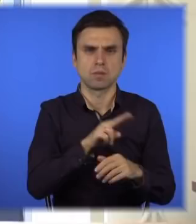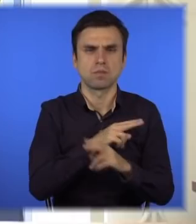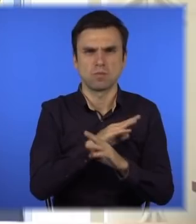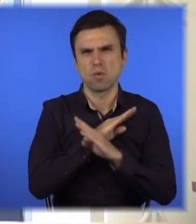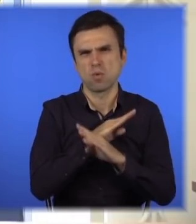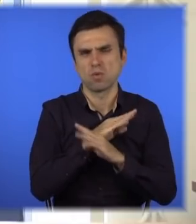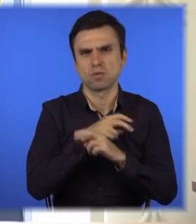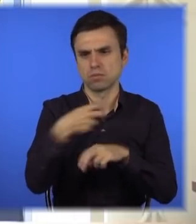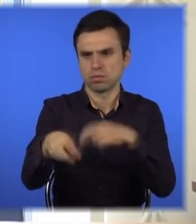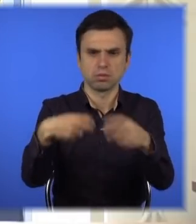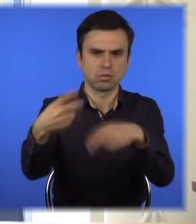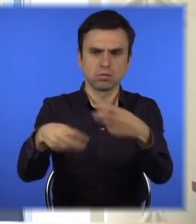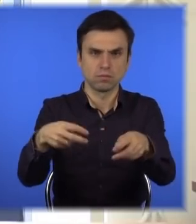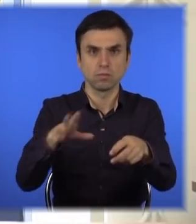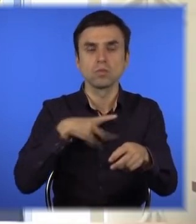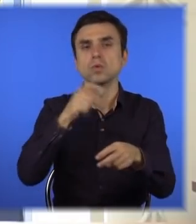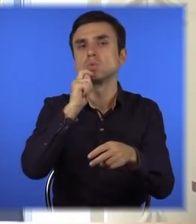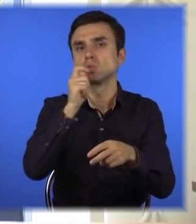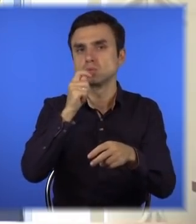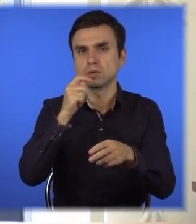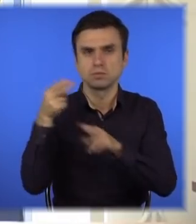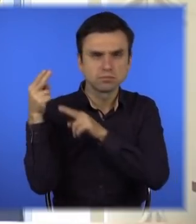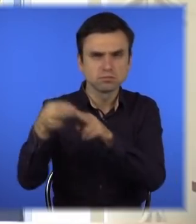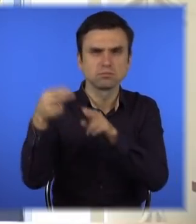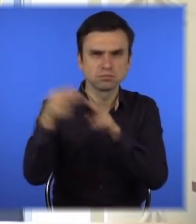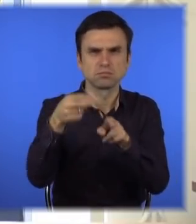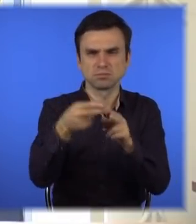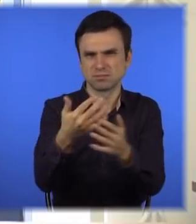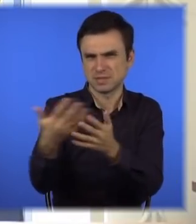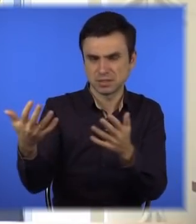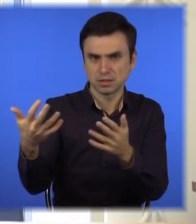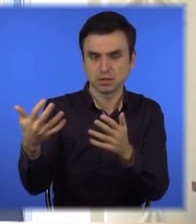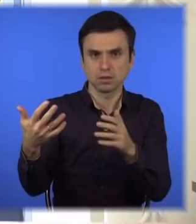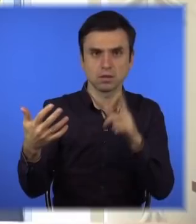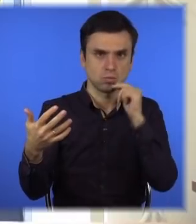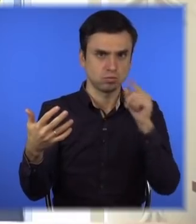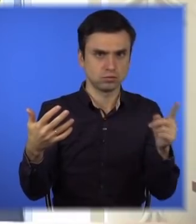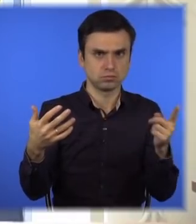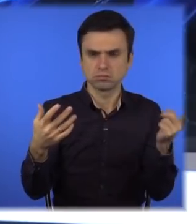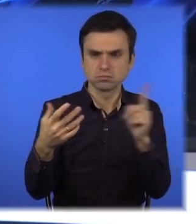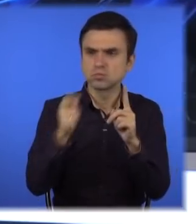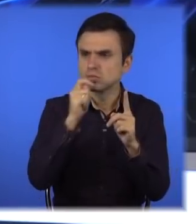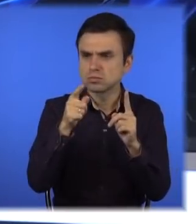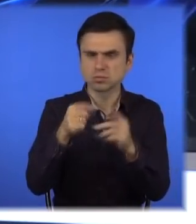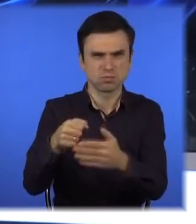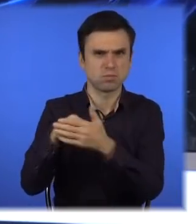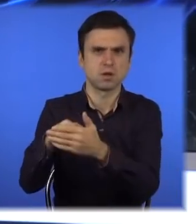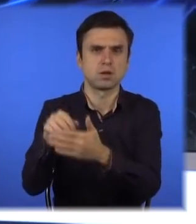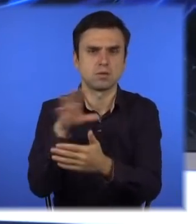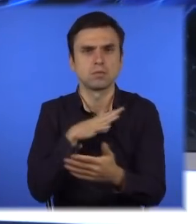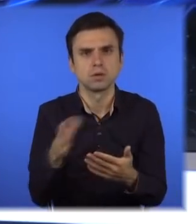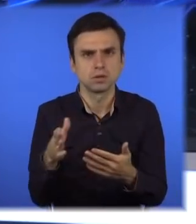з домашнього арешту на особисте зобов'язання строком на 2 місяці, тобто 6 листопада 2018 року.